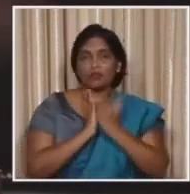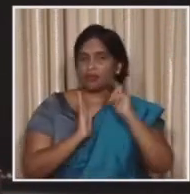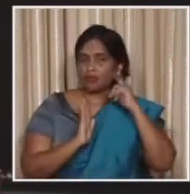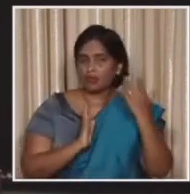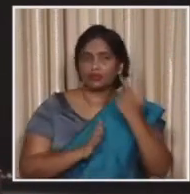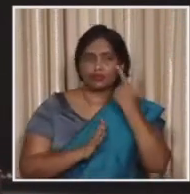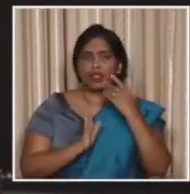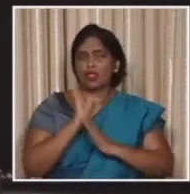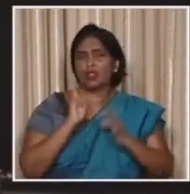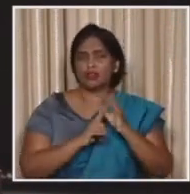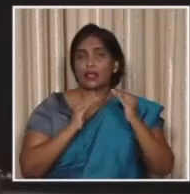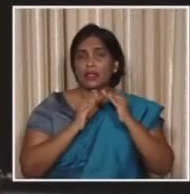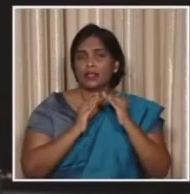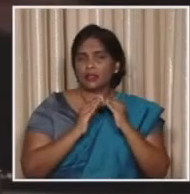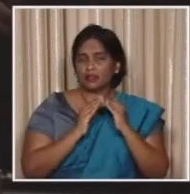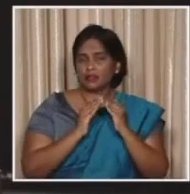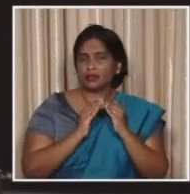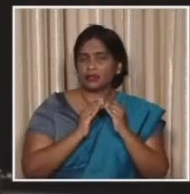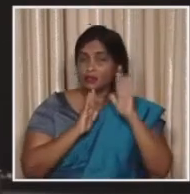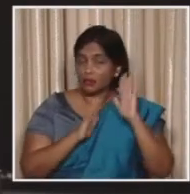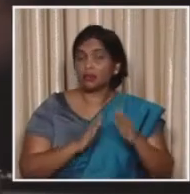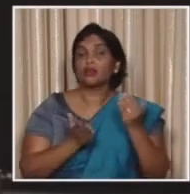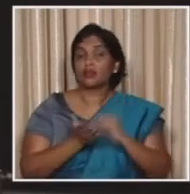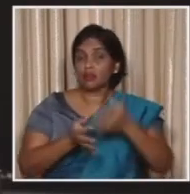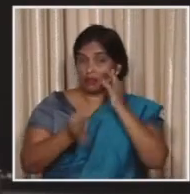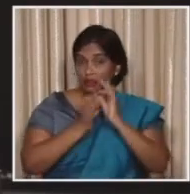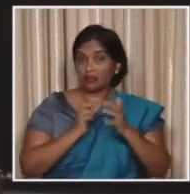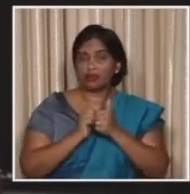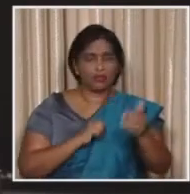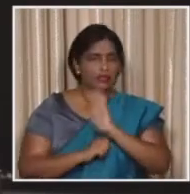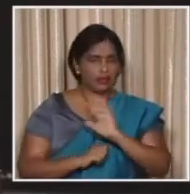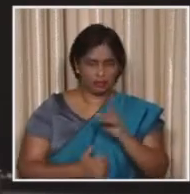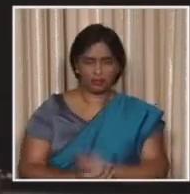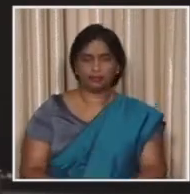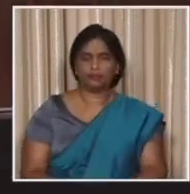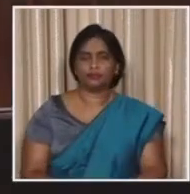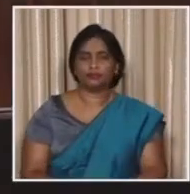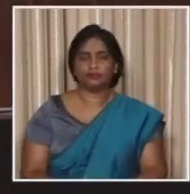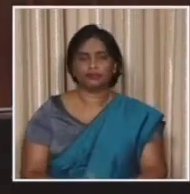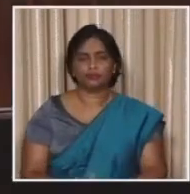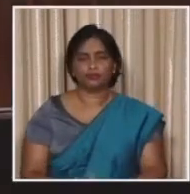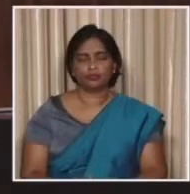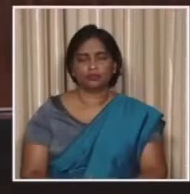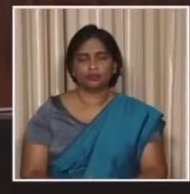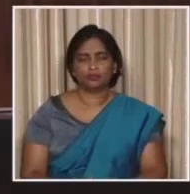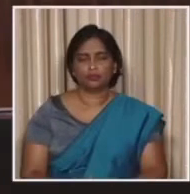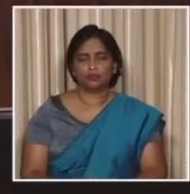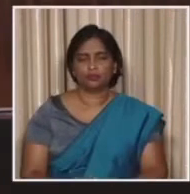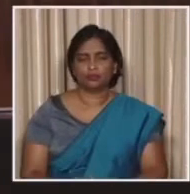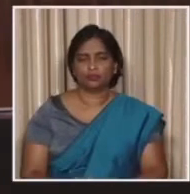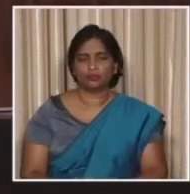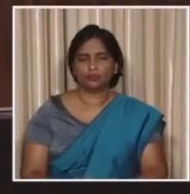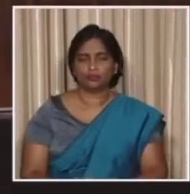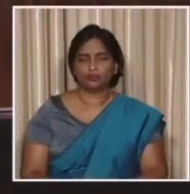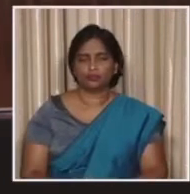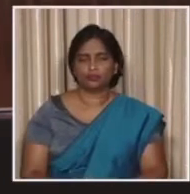මේ අහිංසක මන්ත්‍රීවරුන්ගේ ගෙවල් දින තවත් එකක් ගිනි තියා ගන්න හදන්න එපා තමුන්නාන්සේලා. හරි. කොහොම ඉස්සුදී?